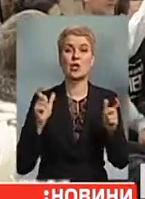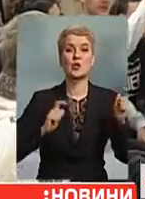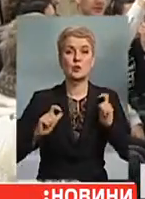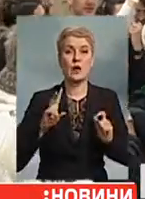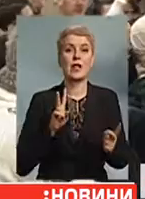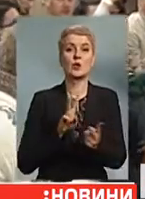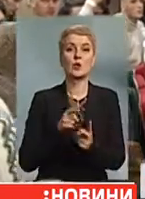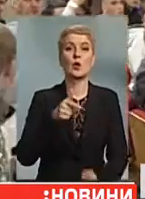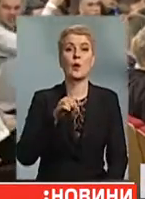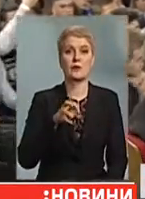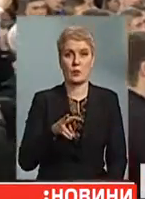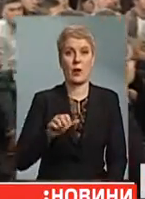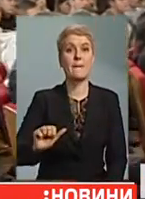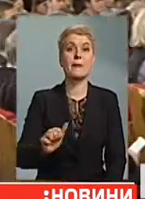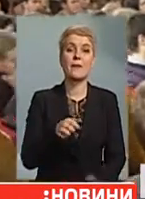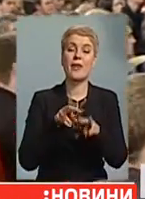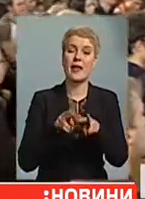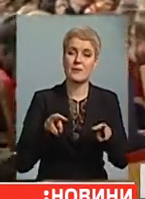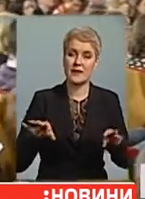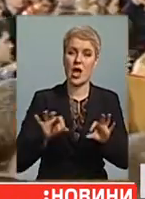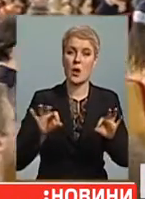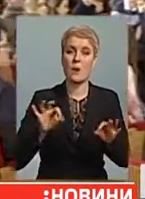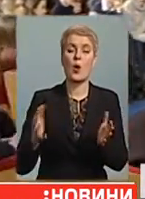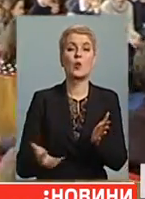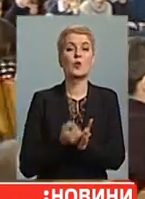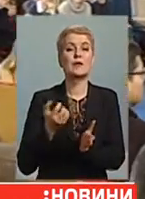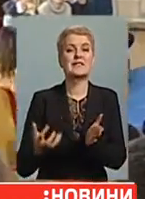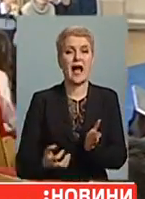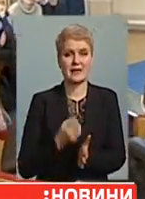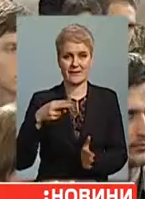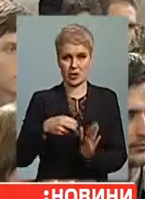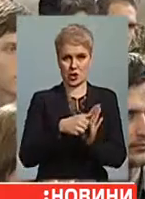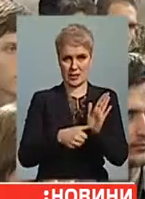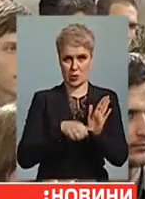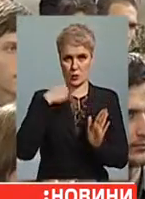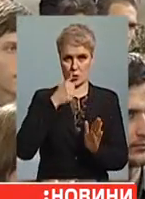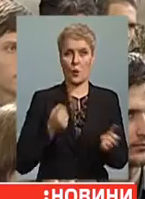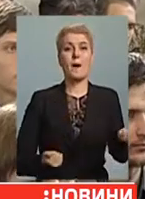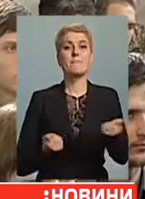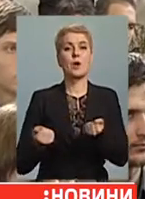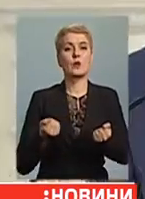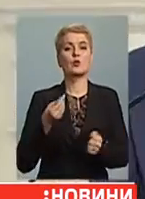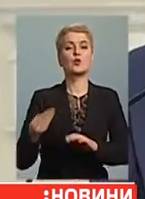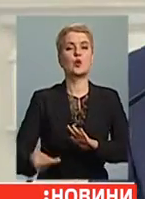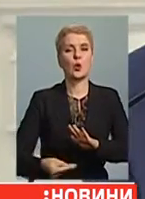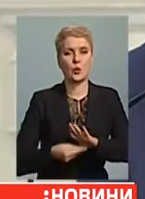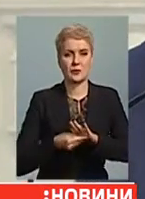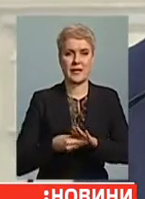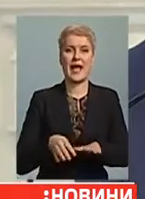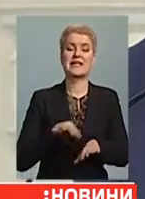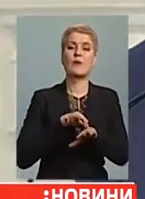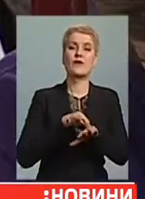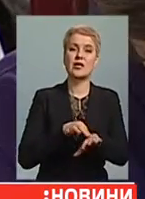Однак прем'єр-міністр під час свого виступу розказував про досягнення 2016 року, зокрема про боротьбу з корупцією, запровадження електронного декларування,